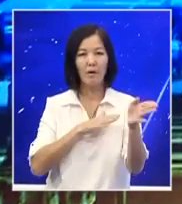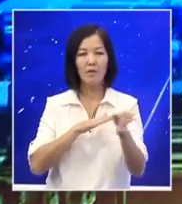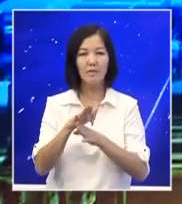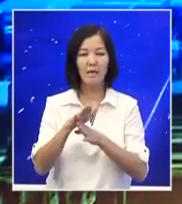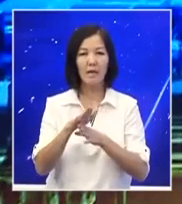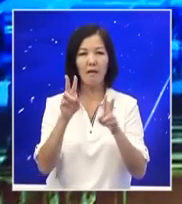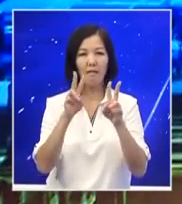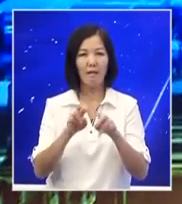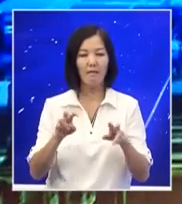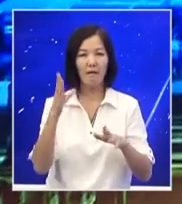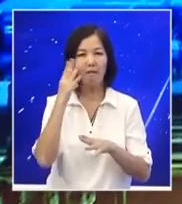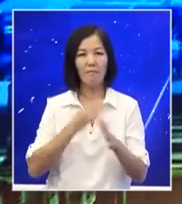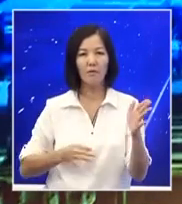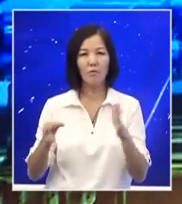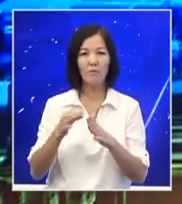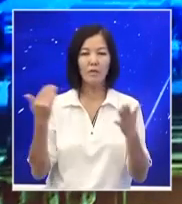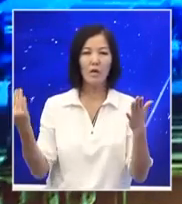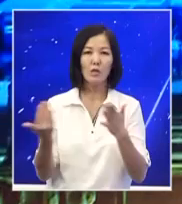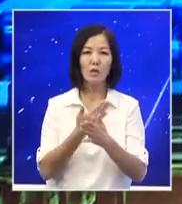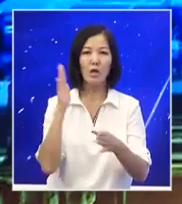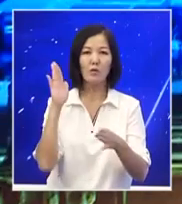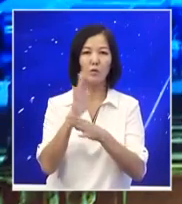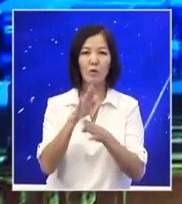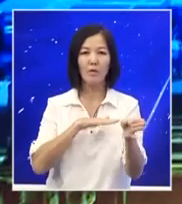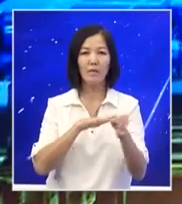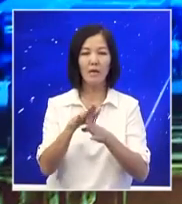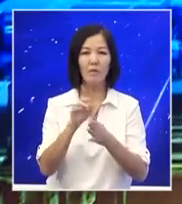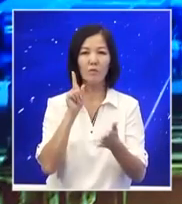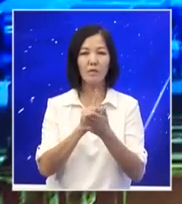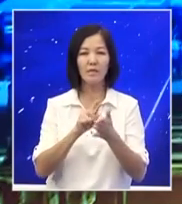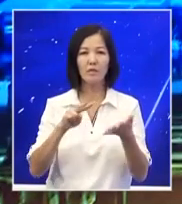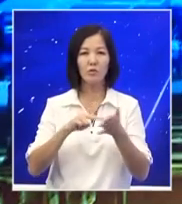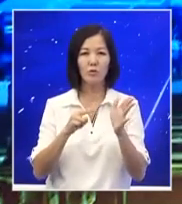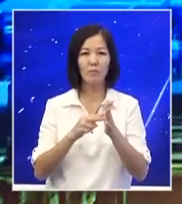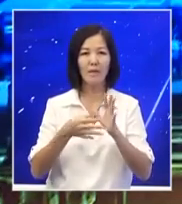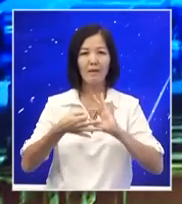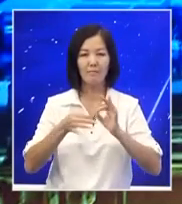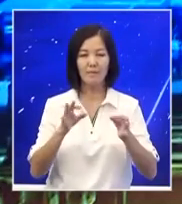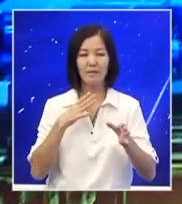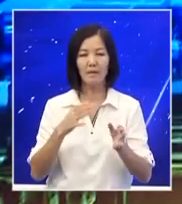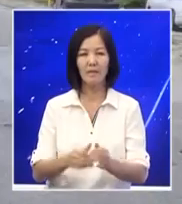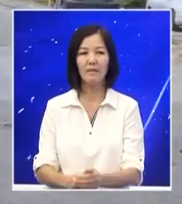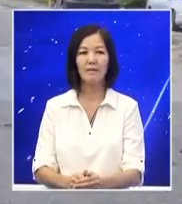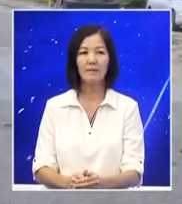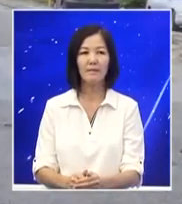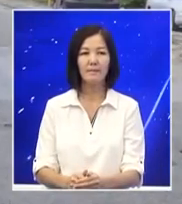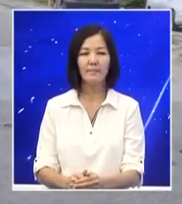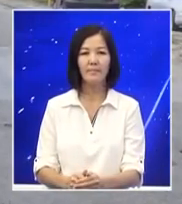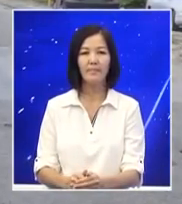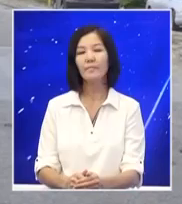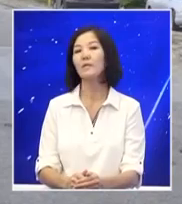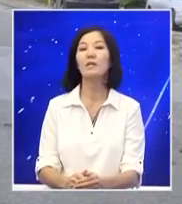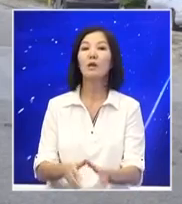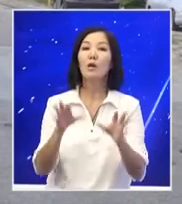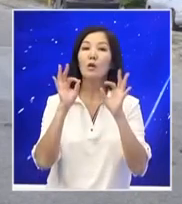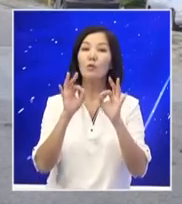орындалысын саралады. Алматы облысында жаңа жолдау аясында атқарылуы тиіс мақсат міндеттерді пысықтады. Сауатты